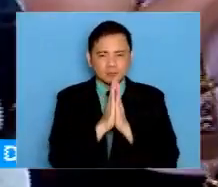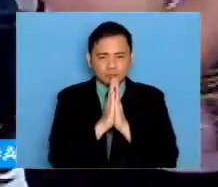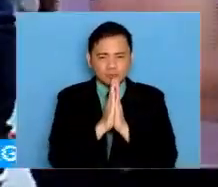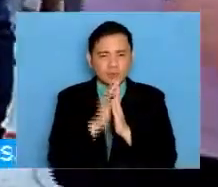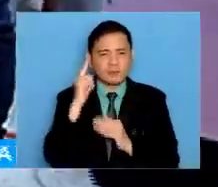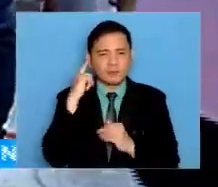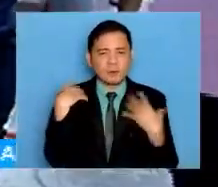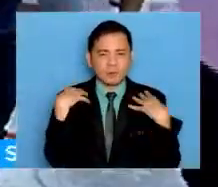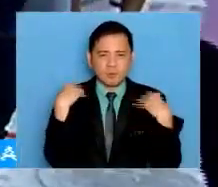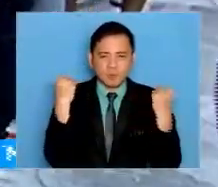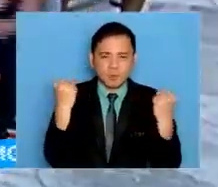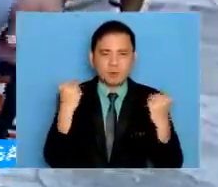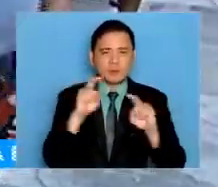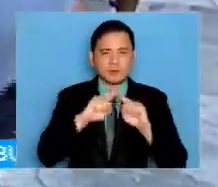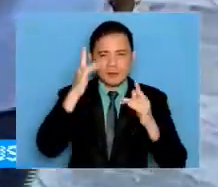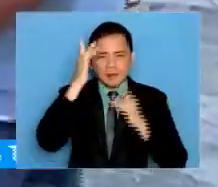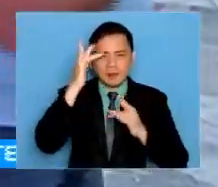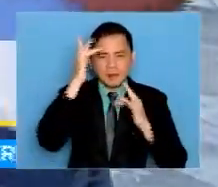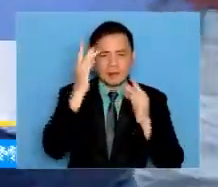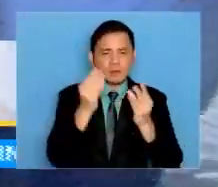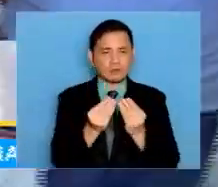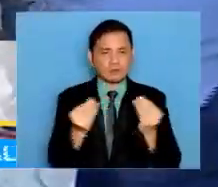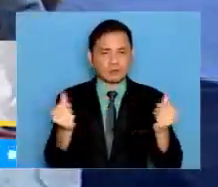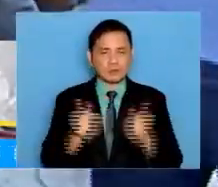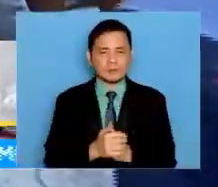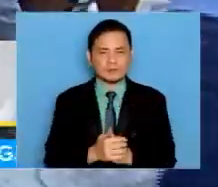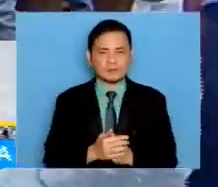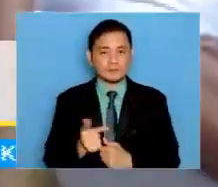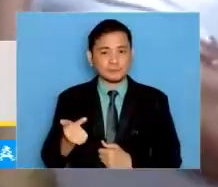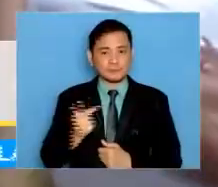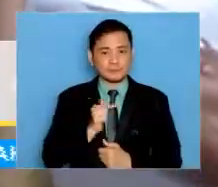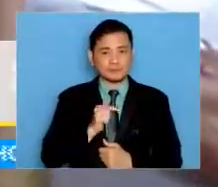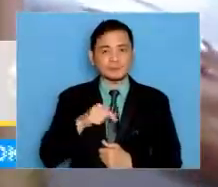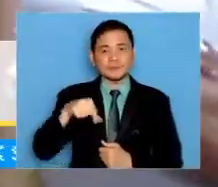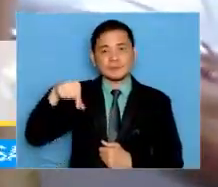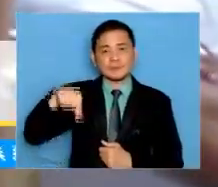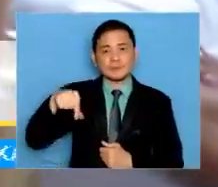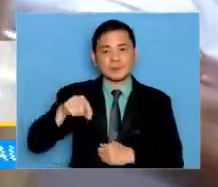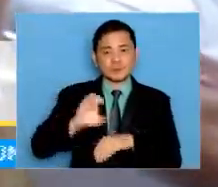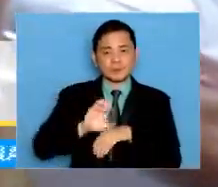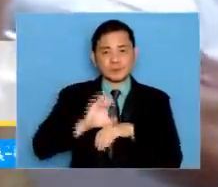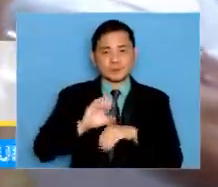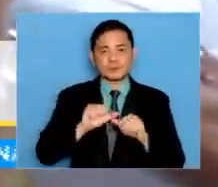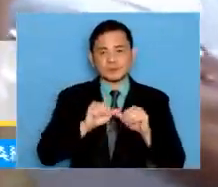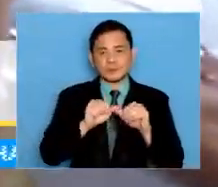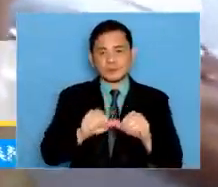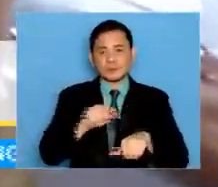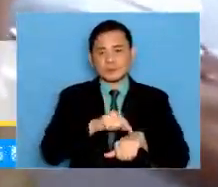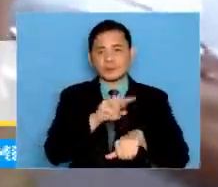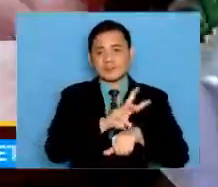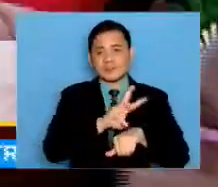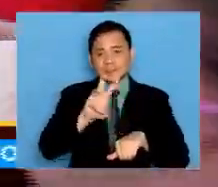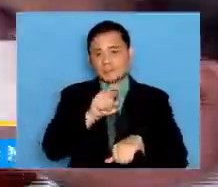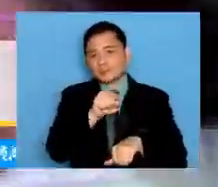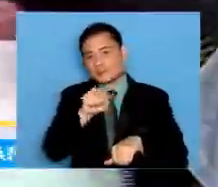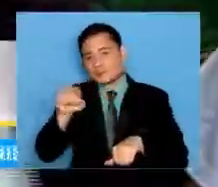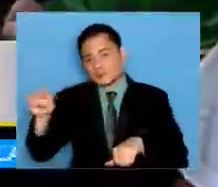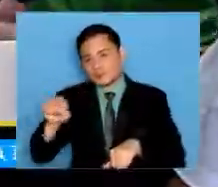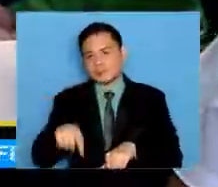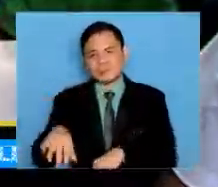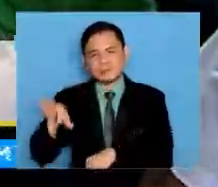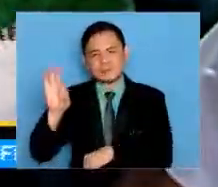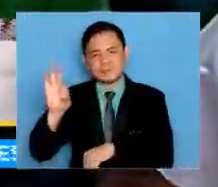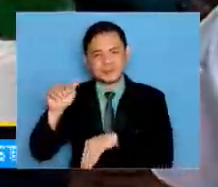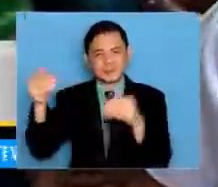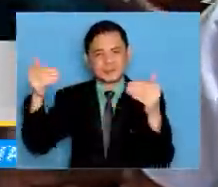magaling. Tuloy-tuloy pa rin ang misa sa Quiapo Church ngayong Lunes Santo mula alas 6 ng umaga hanggang alas 7 ng gabi. Simula na rin